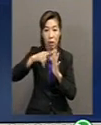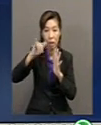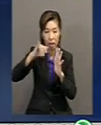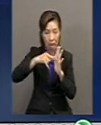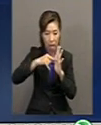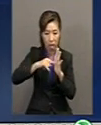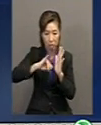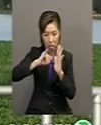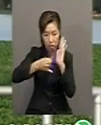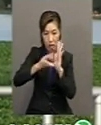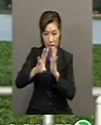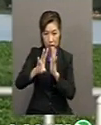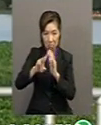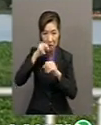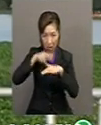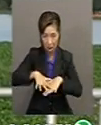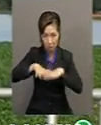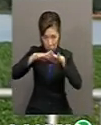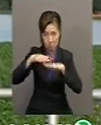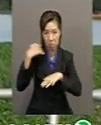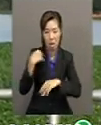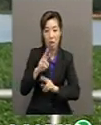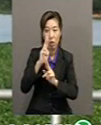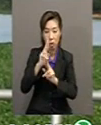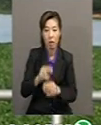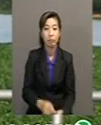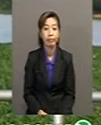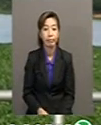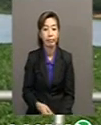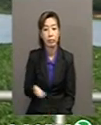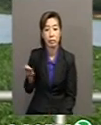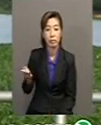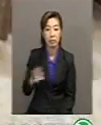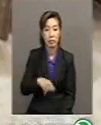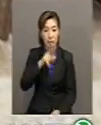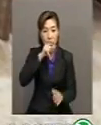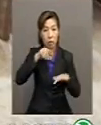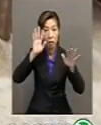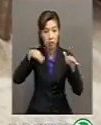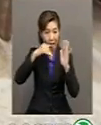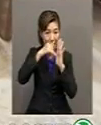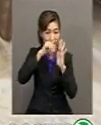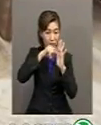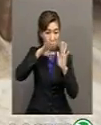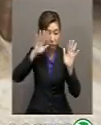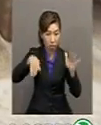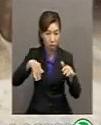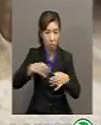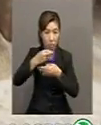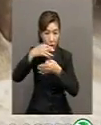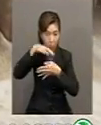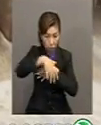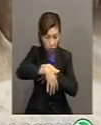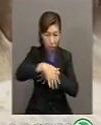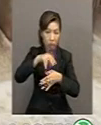ง 1-2 วันนี้ครับปริมาณน้ำในเขื่อนเจ้าพระยาตำบลบางหลวงอำเภอสพยาจังหวัดชัยนาททั้งเหนือเขื่อนและท้ายเขื่อนมีปริมาณสูงขึ้น